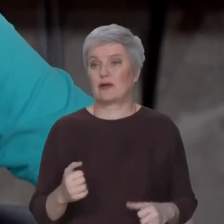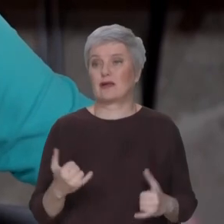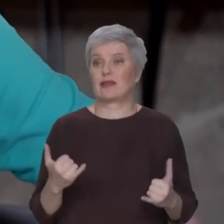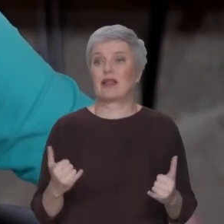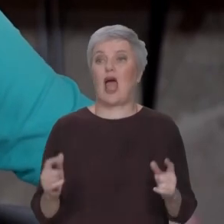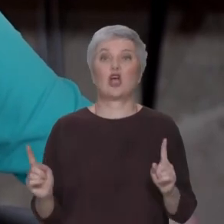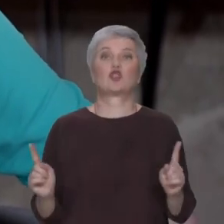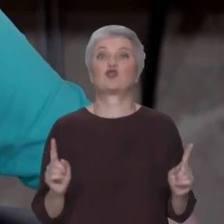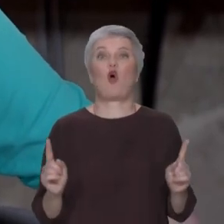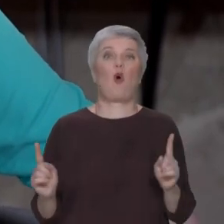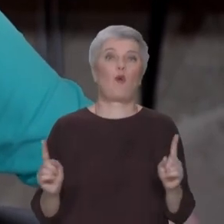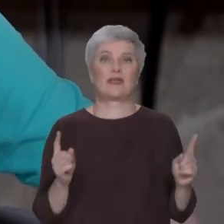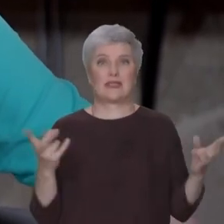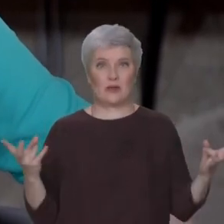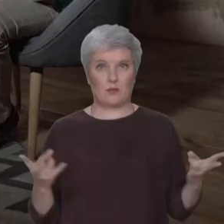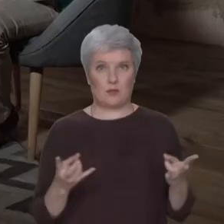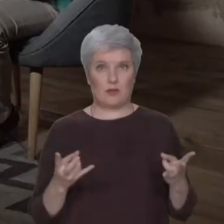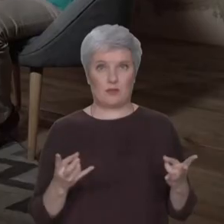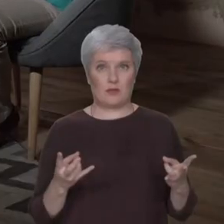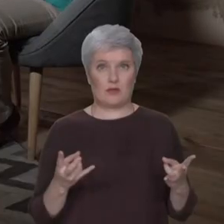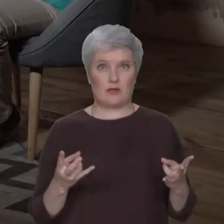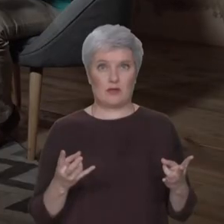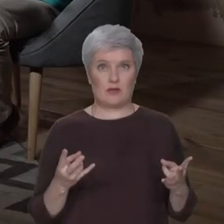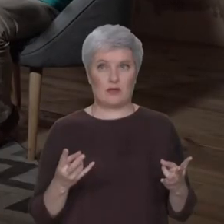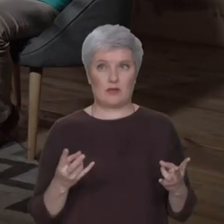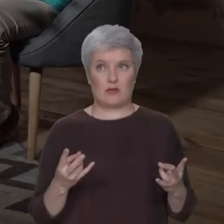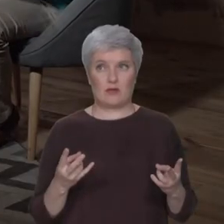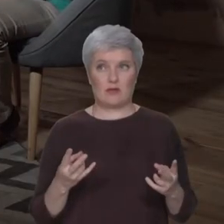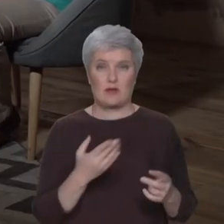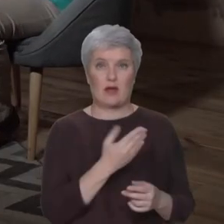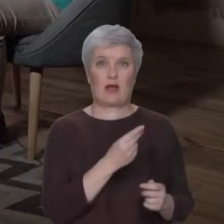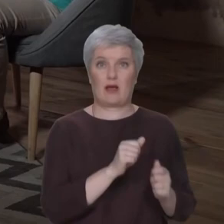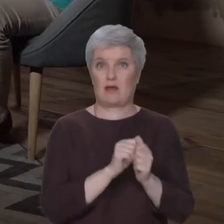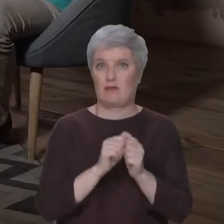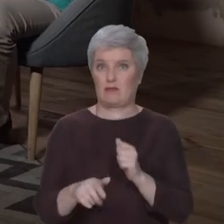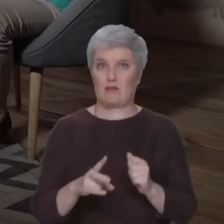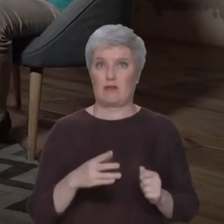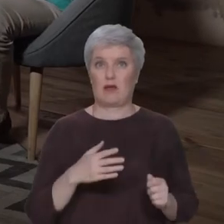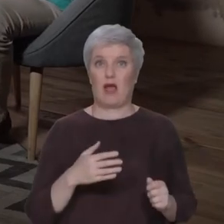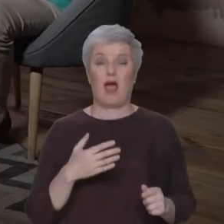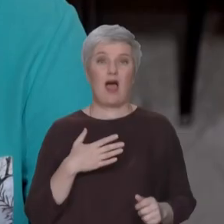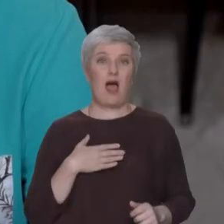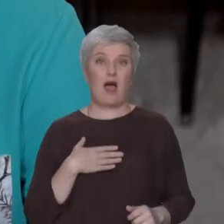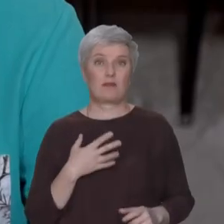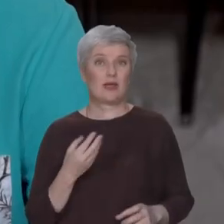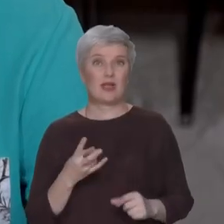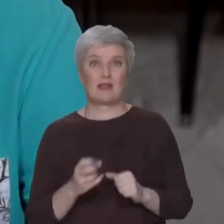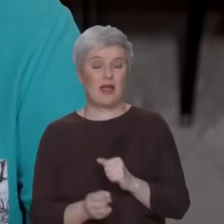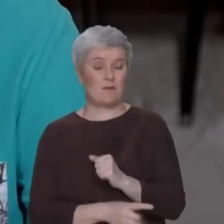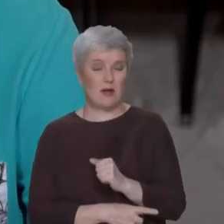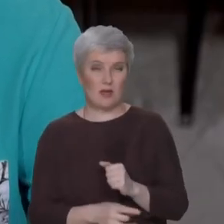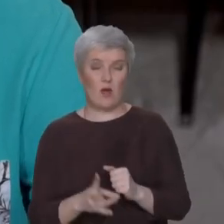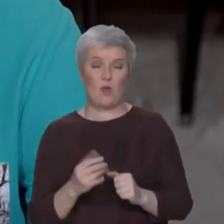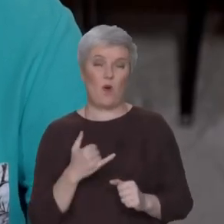чогось потрібно, понесуть затрату свою за їхні гроші. У нас немає. Ми країна ще не банкротна, у нас дуже погано